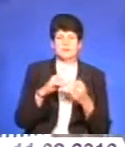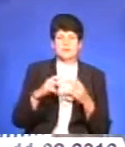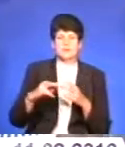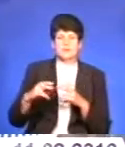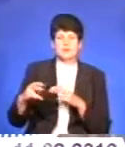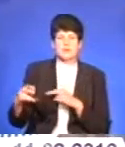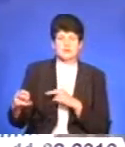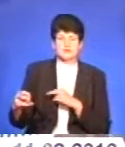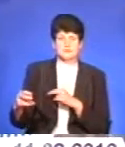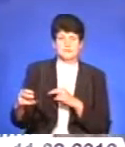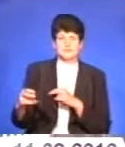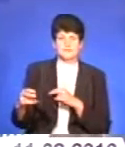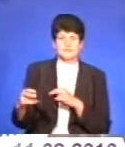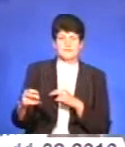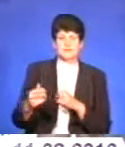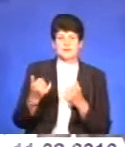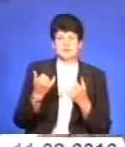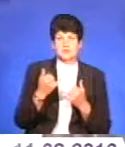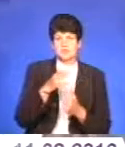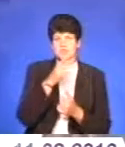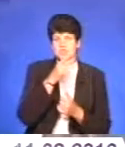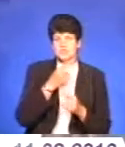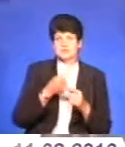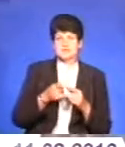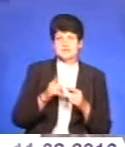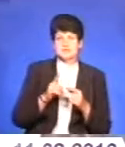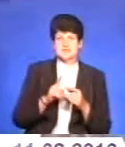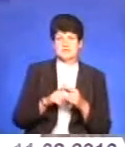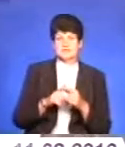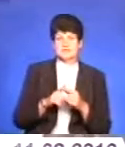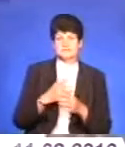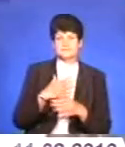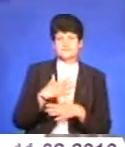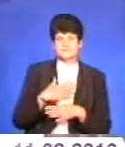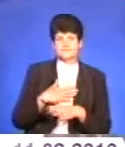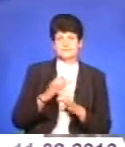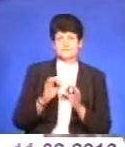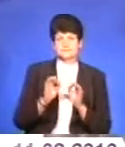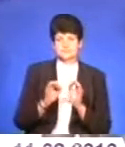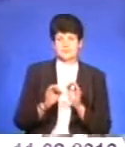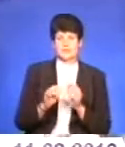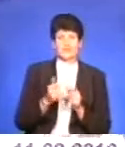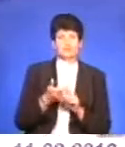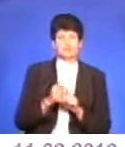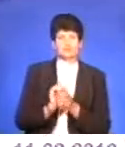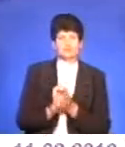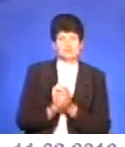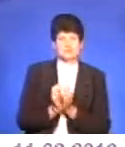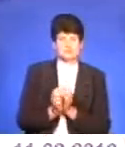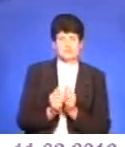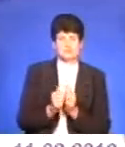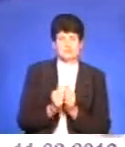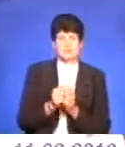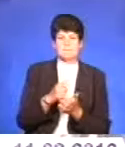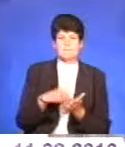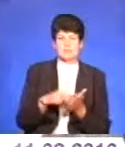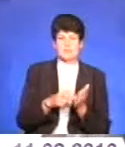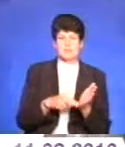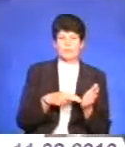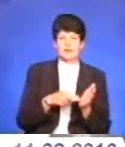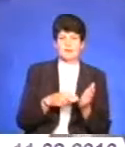ж то в теперішній час кризи, я знаю, задовольняємося. От, дуже тісно, як в приміських поїздах дачників, то